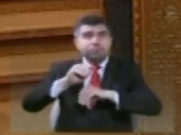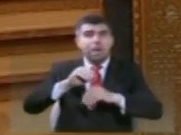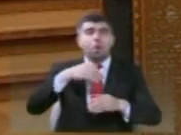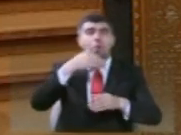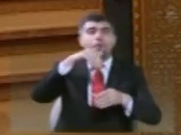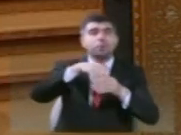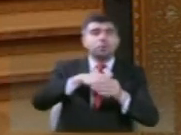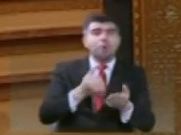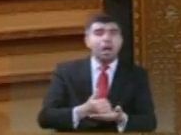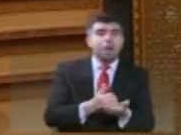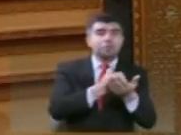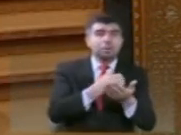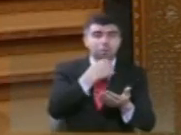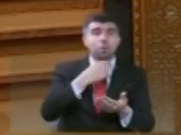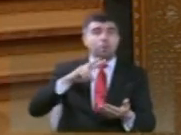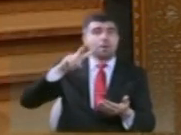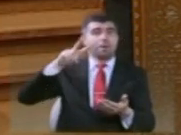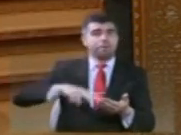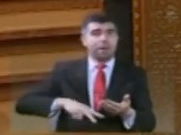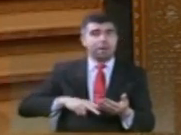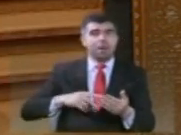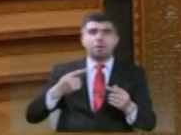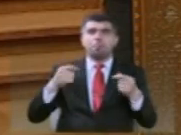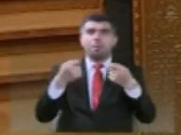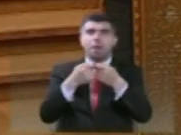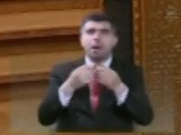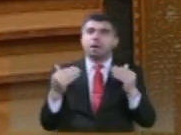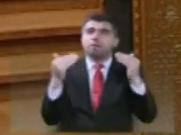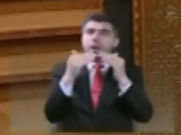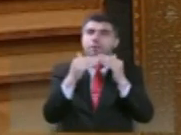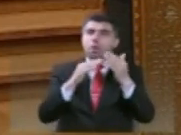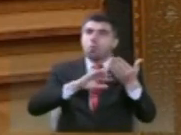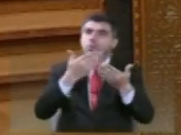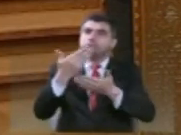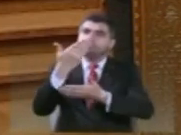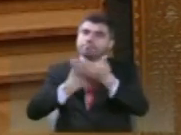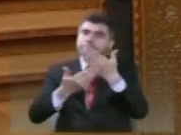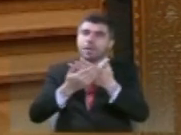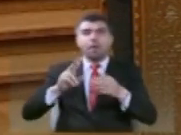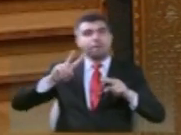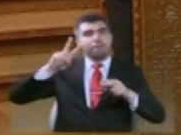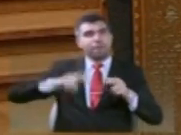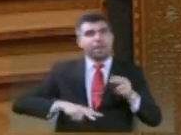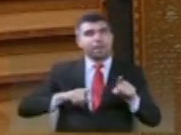لذلك أعتقد بأنه من الملائم أن نتخاطب بخطاب الموضوعية والتقييم يعني